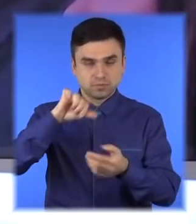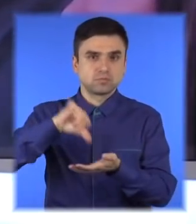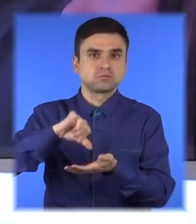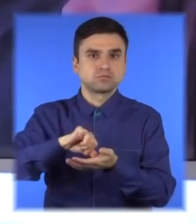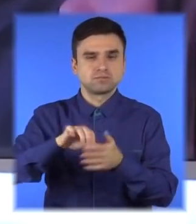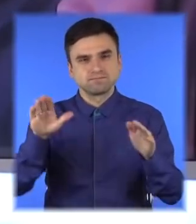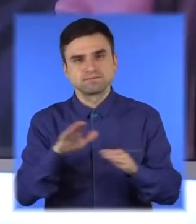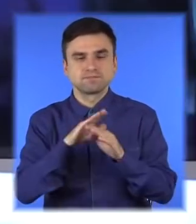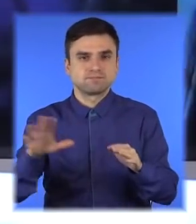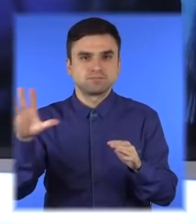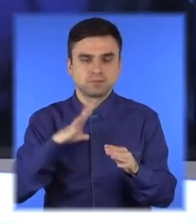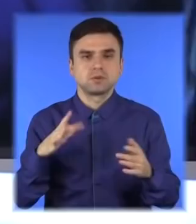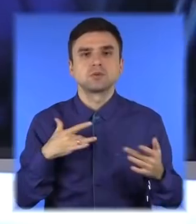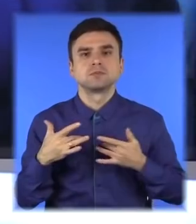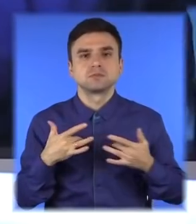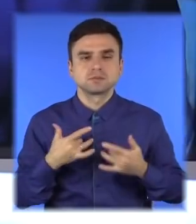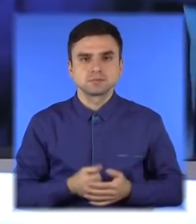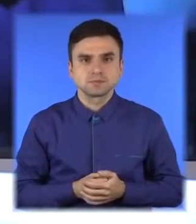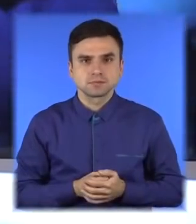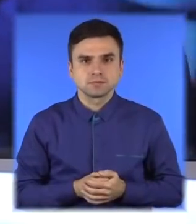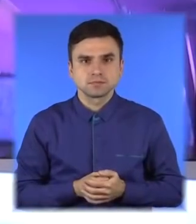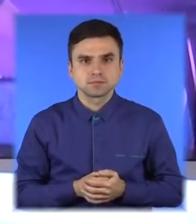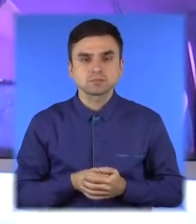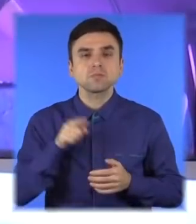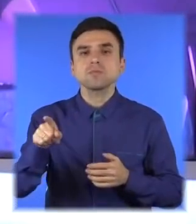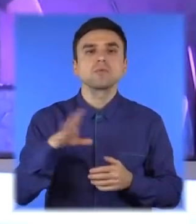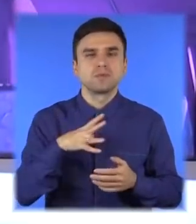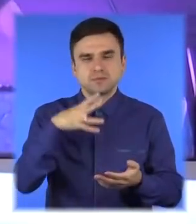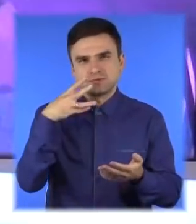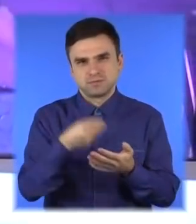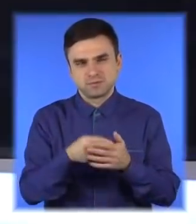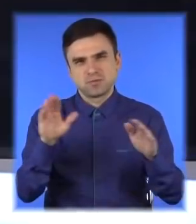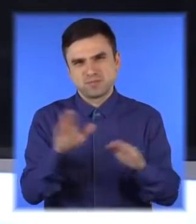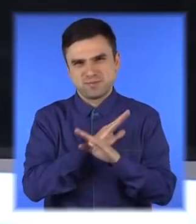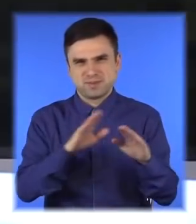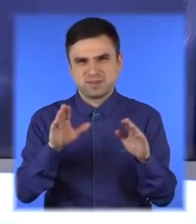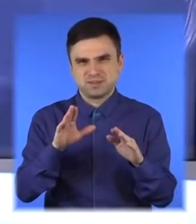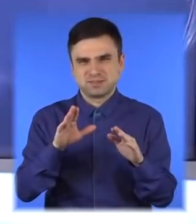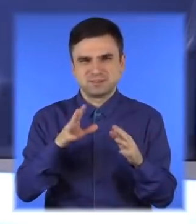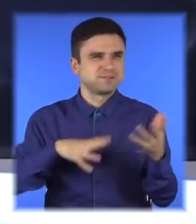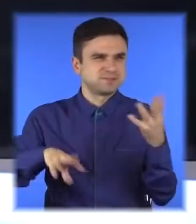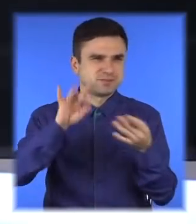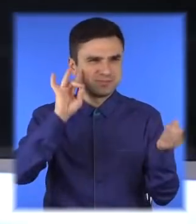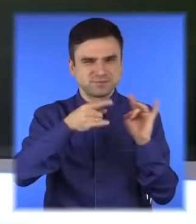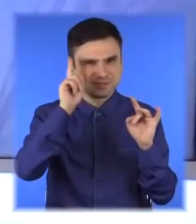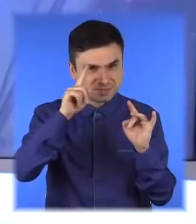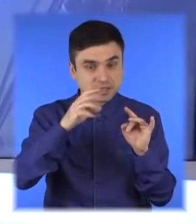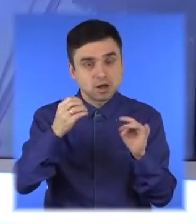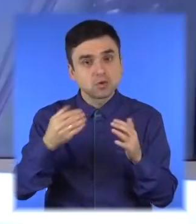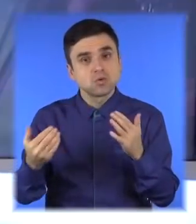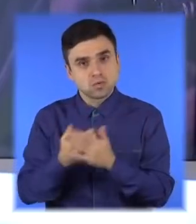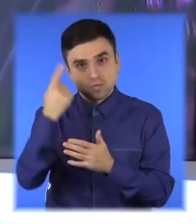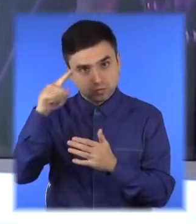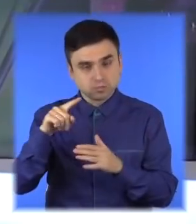Піанобой, грав та співав для містян наживо. Музикант виконав як свої старі відомі пісні, так і нові. Захоплені